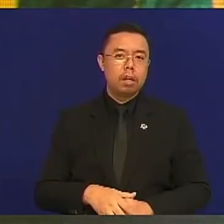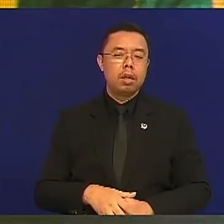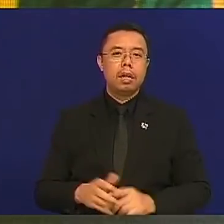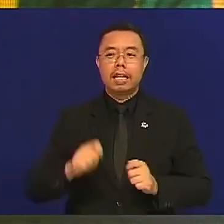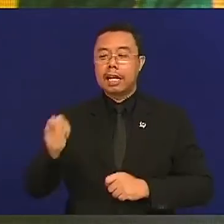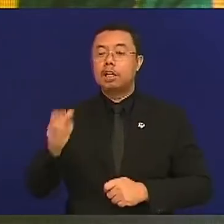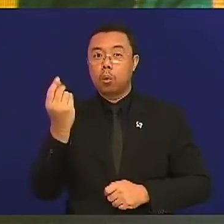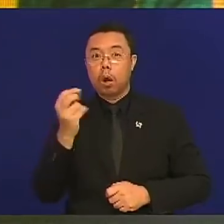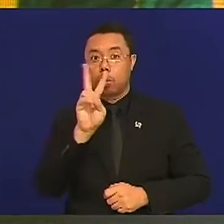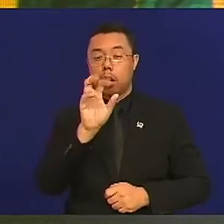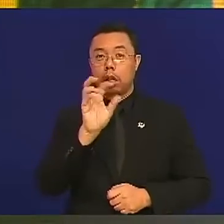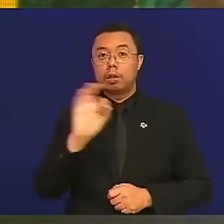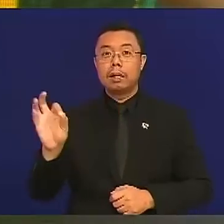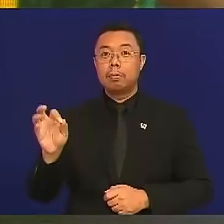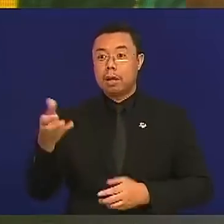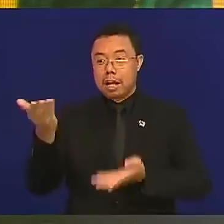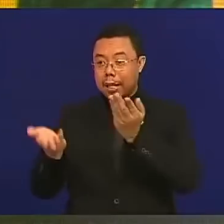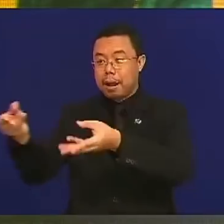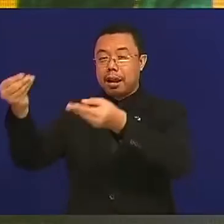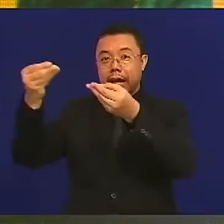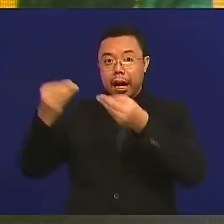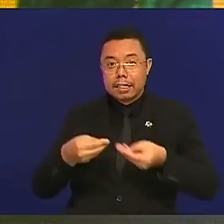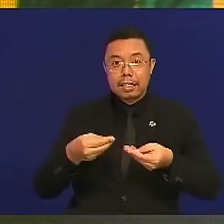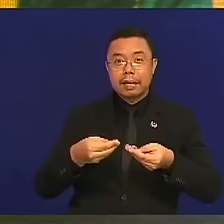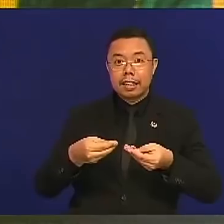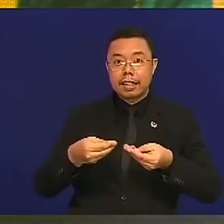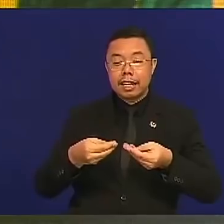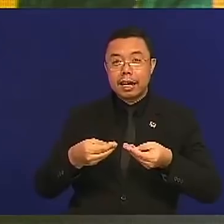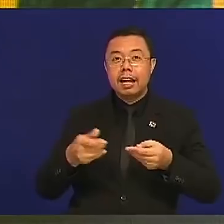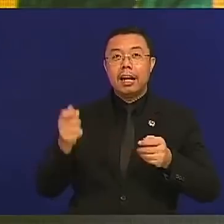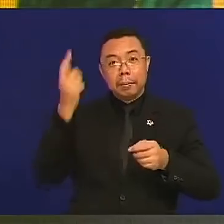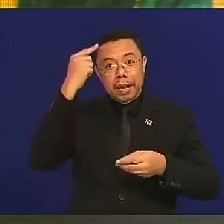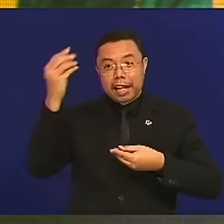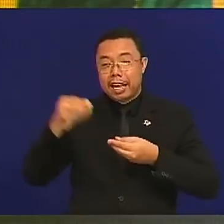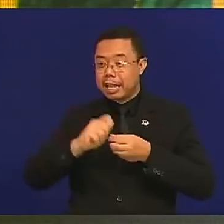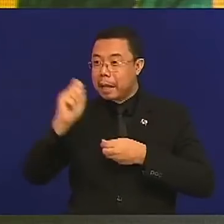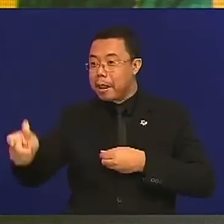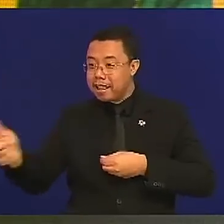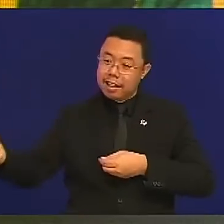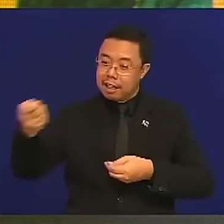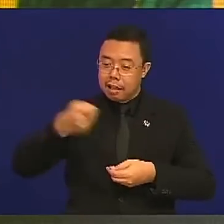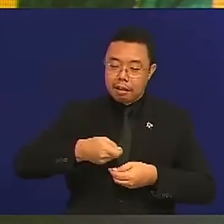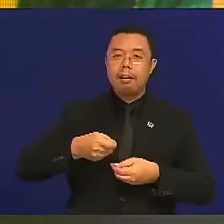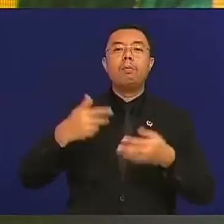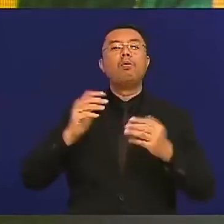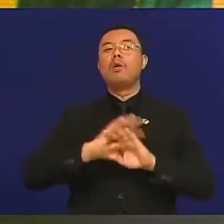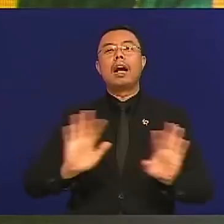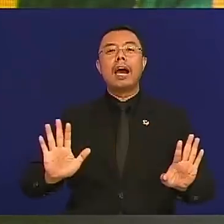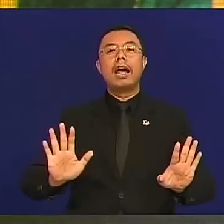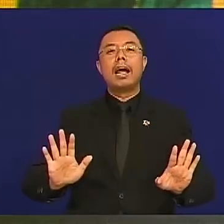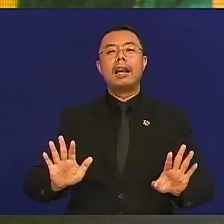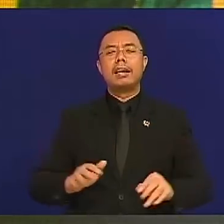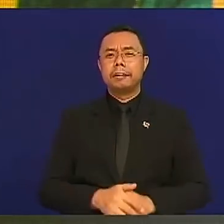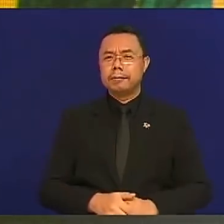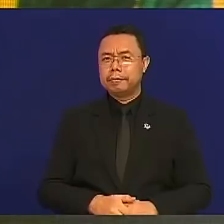Dikasih uang 200.000. Timbangannya dikasih, dipikirnya kita mau beli timbangan.